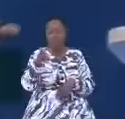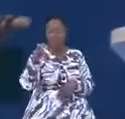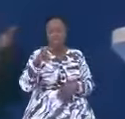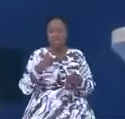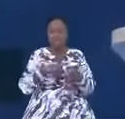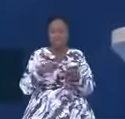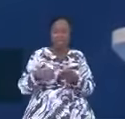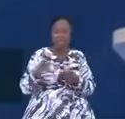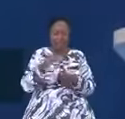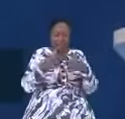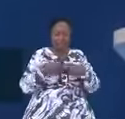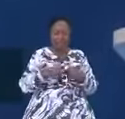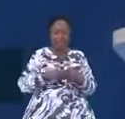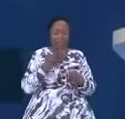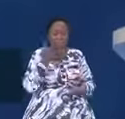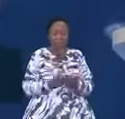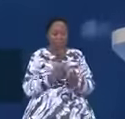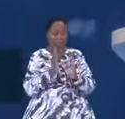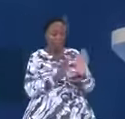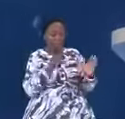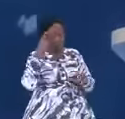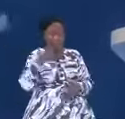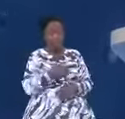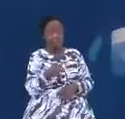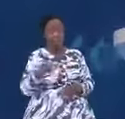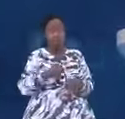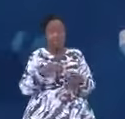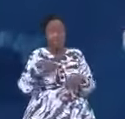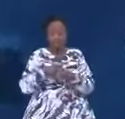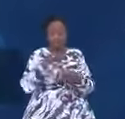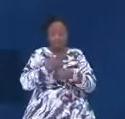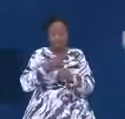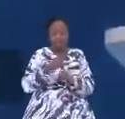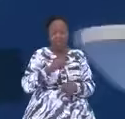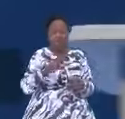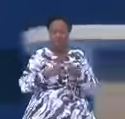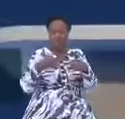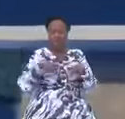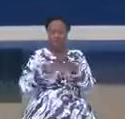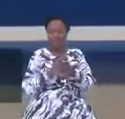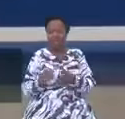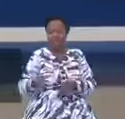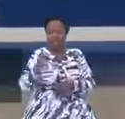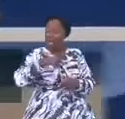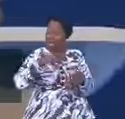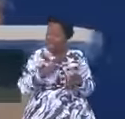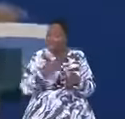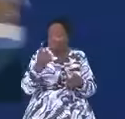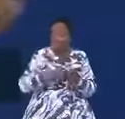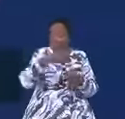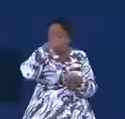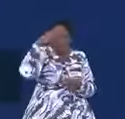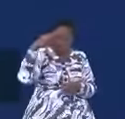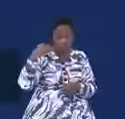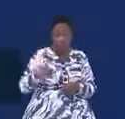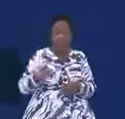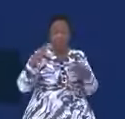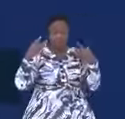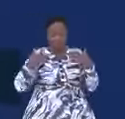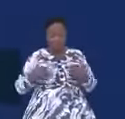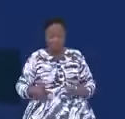eux allaient faire une sortie les anglais dans ce voyage est encore dit découragement à cause